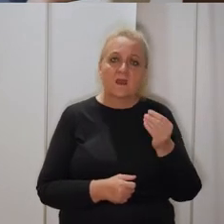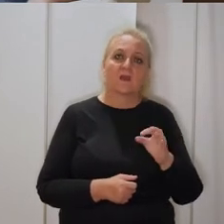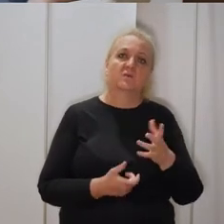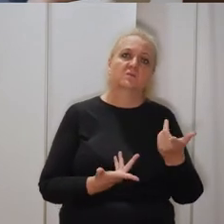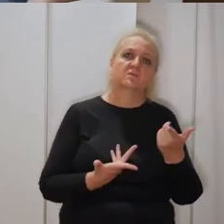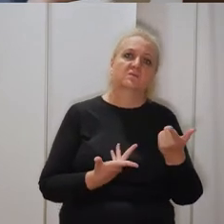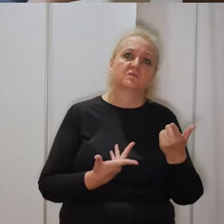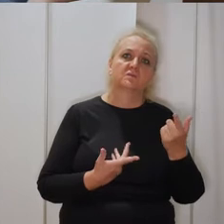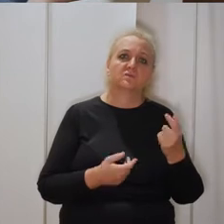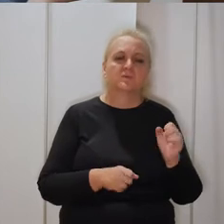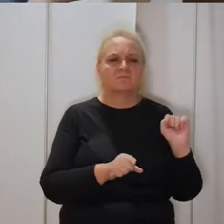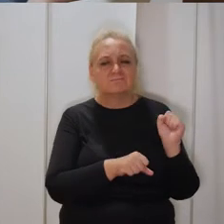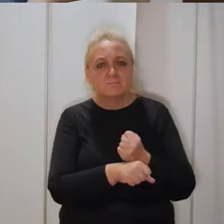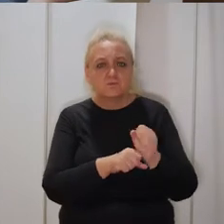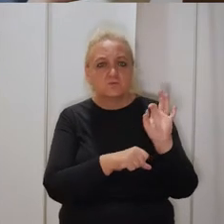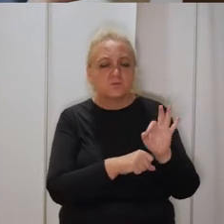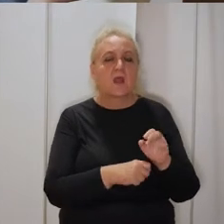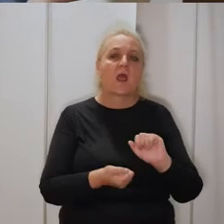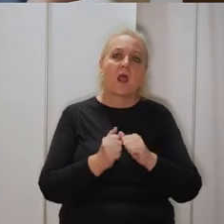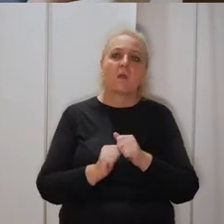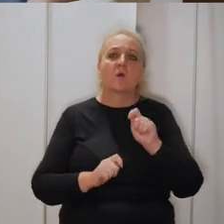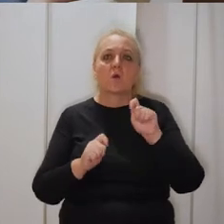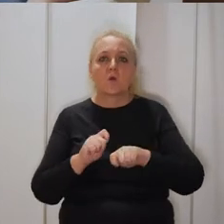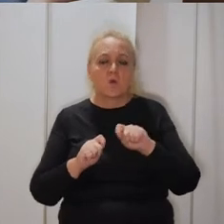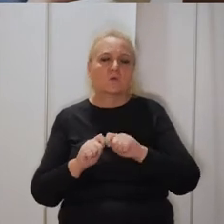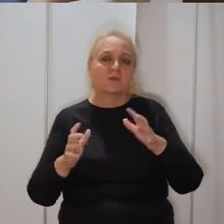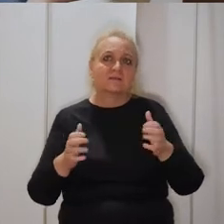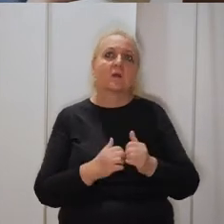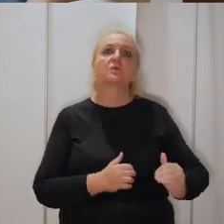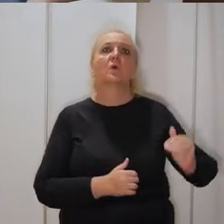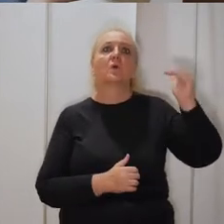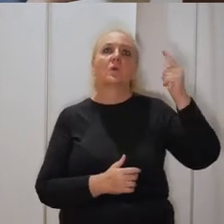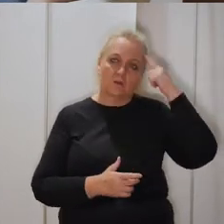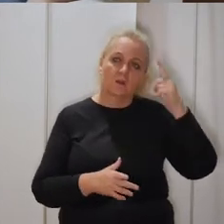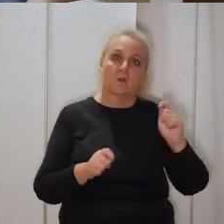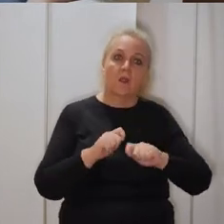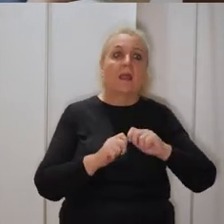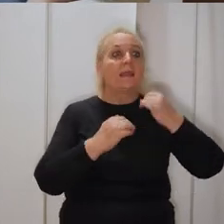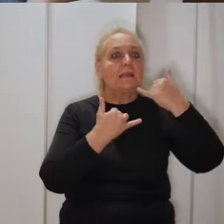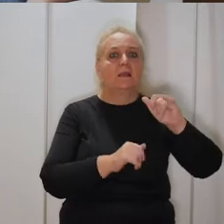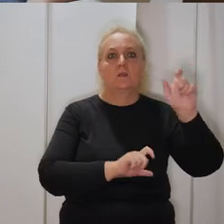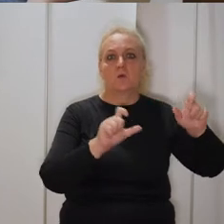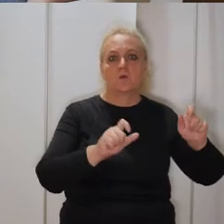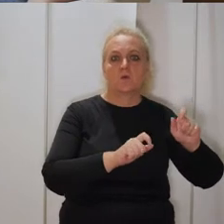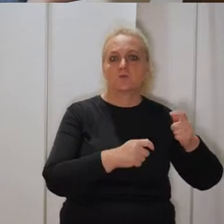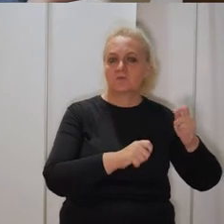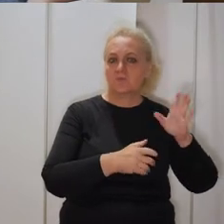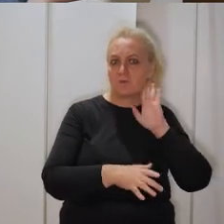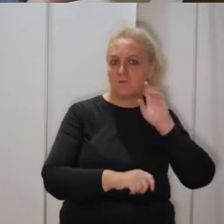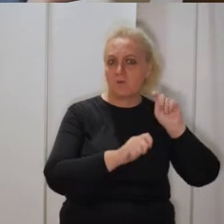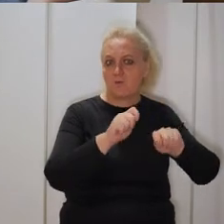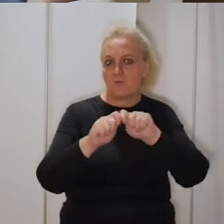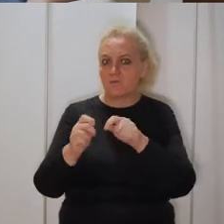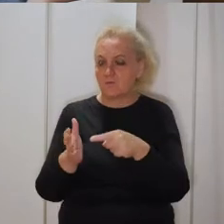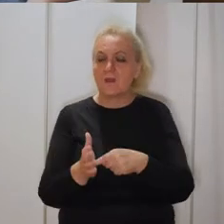przykład gdzieś tę kontrolę odnajdują już osoby dorosłe w przemocowym zachowaniu wobec innych osób. I tak